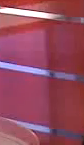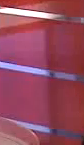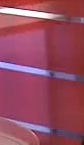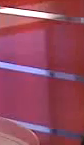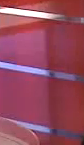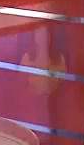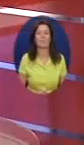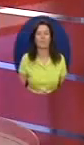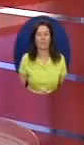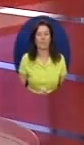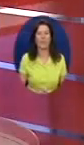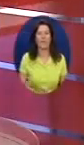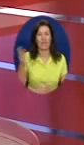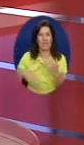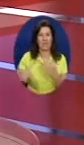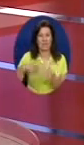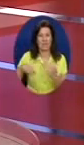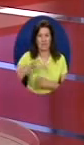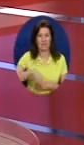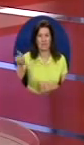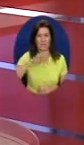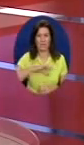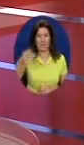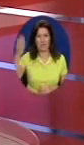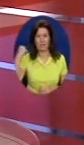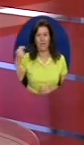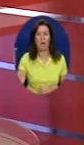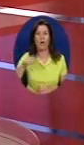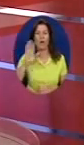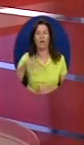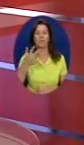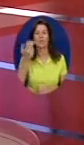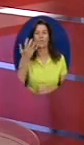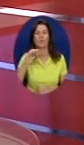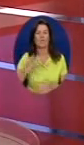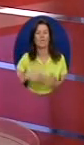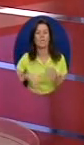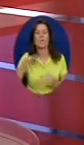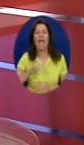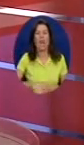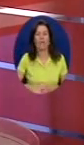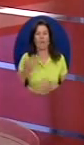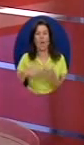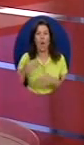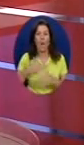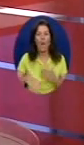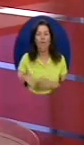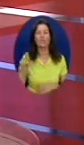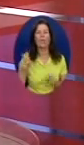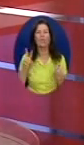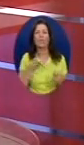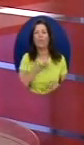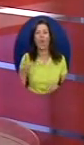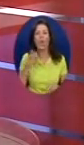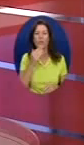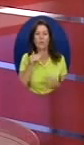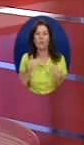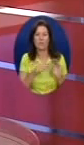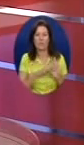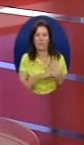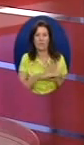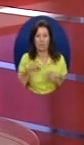יחד עם גל העלייה ממדינות ברית המועצות לשעבר הגיעו כ-350 אלף עולים המוגדרים כלא יהודים על פי ההלכה. במשך